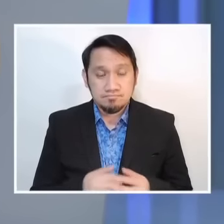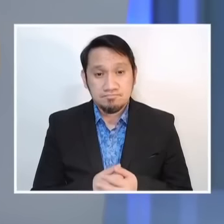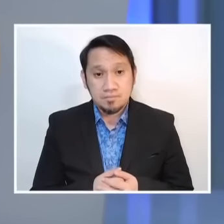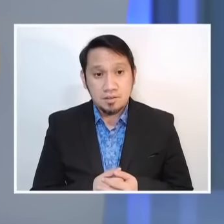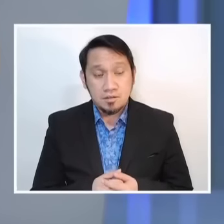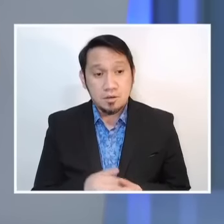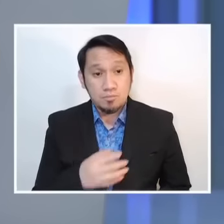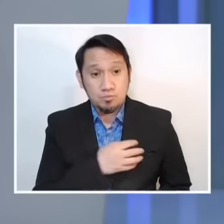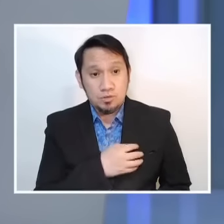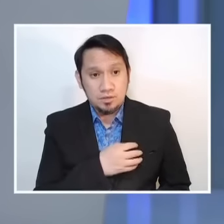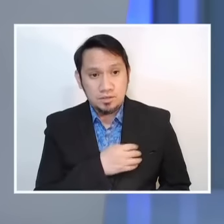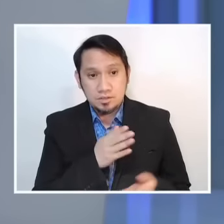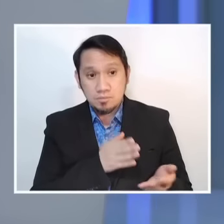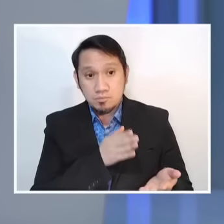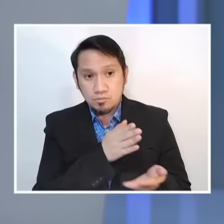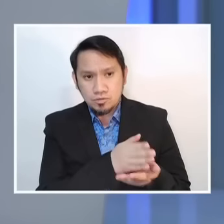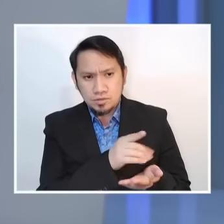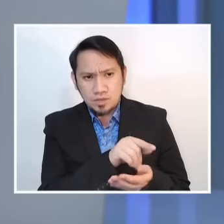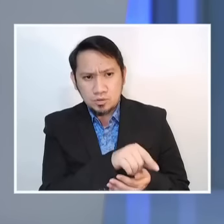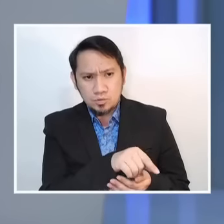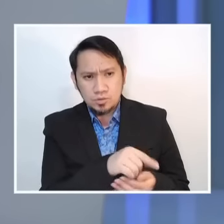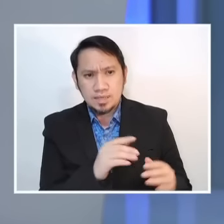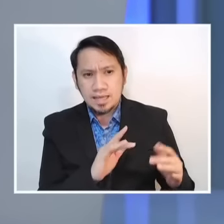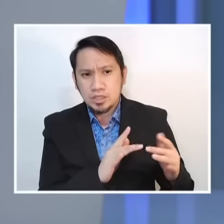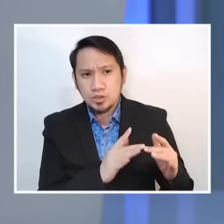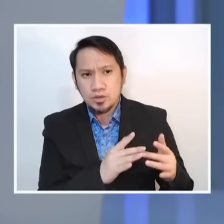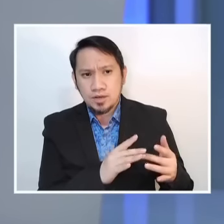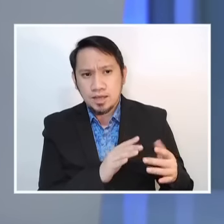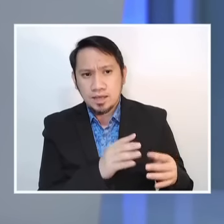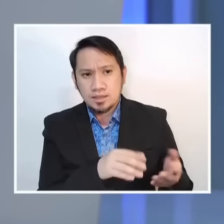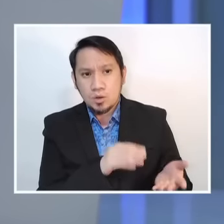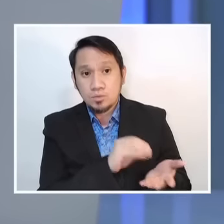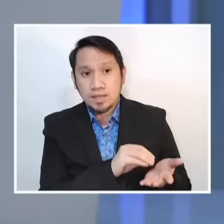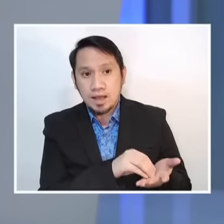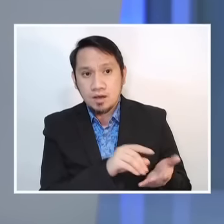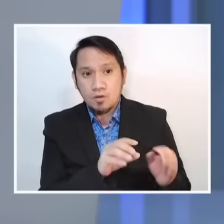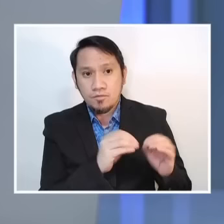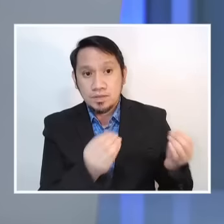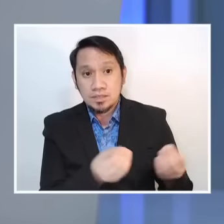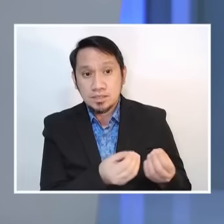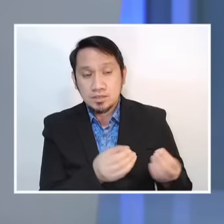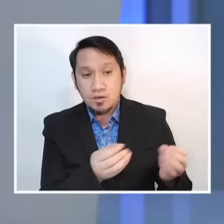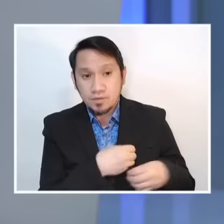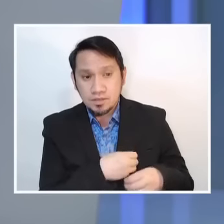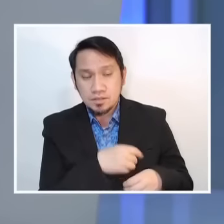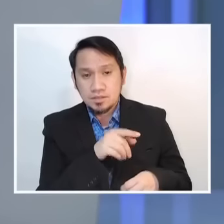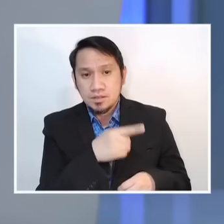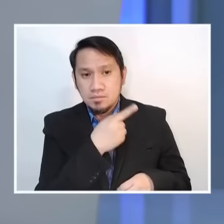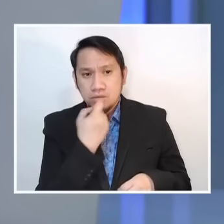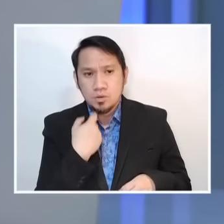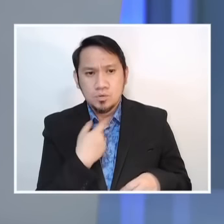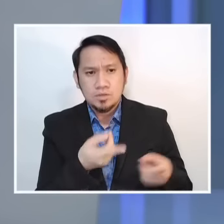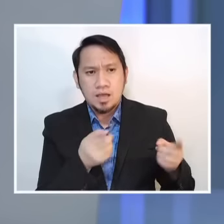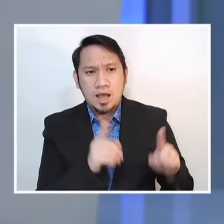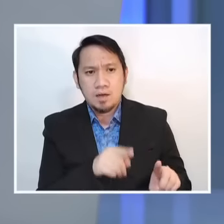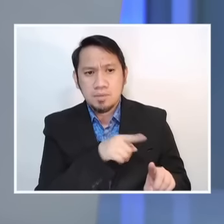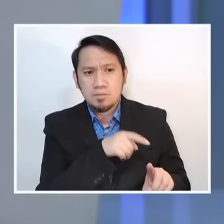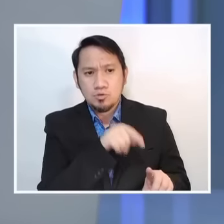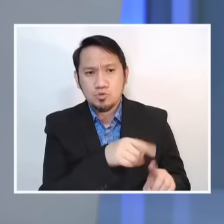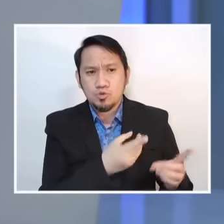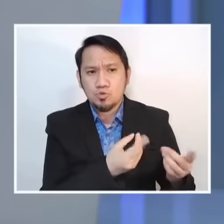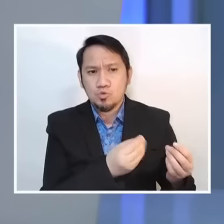ang tanggapan ng isang online lending agency sa Pasig City dahil sa umano'y harassment o pamamahiya sa